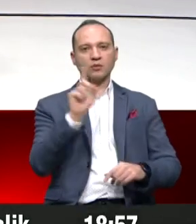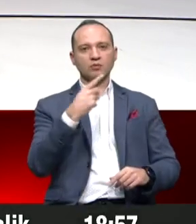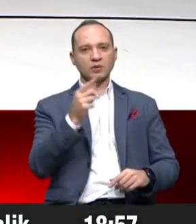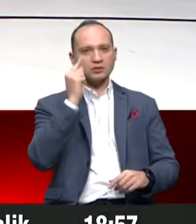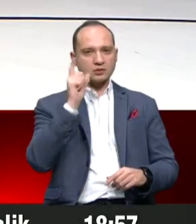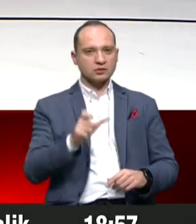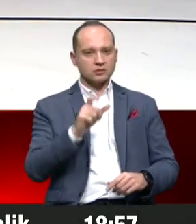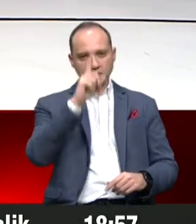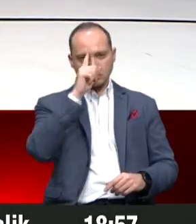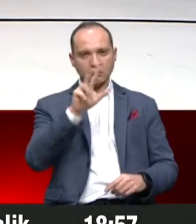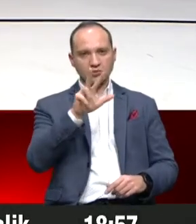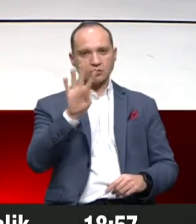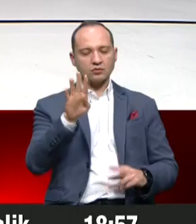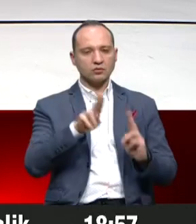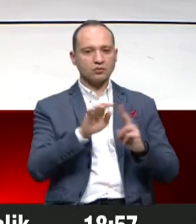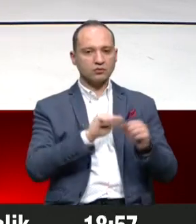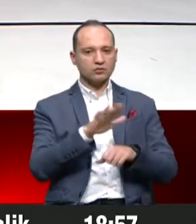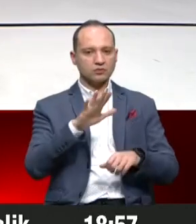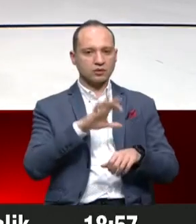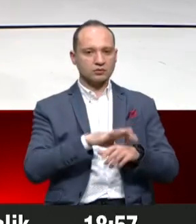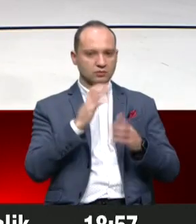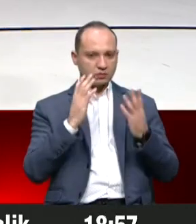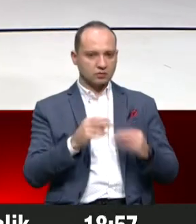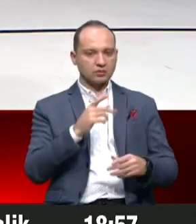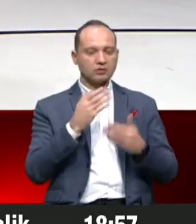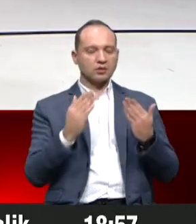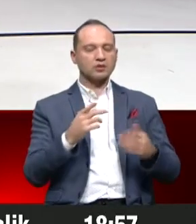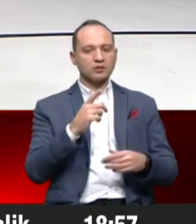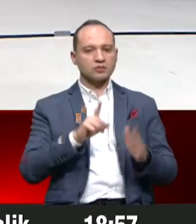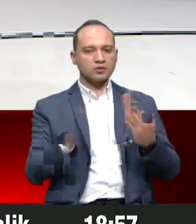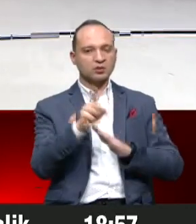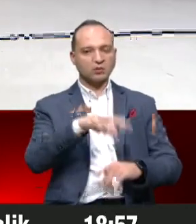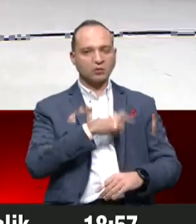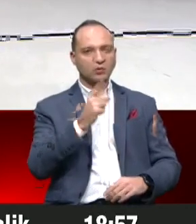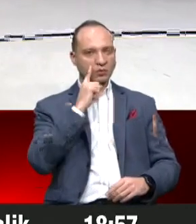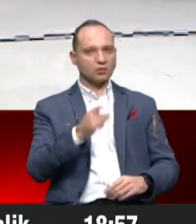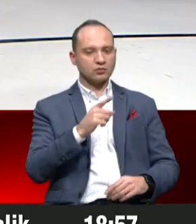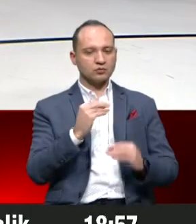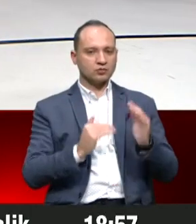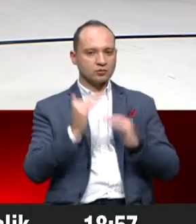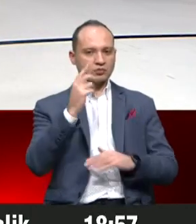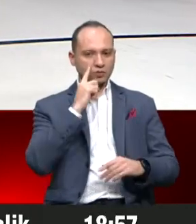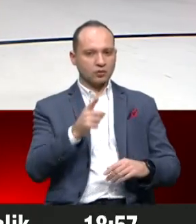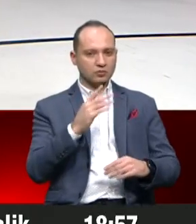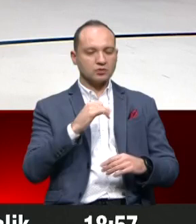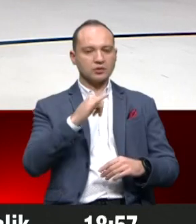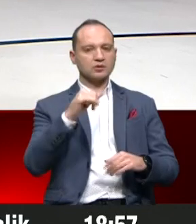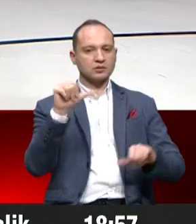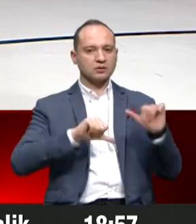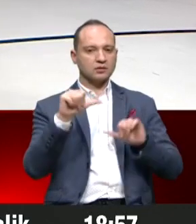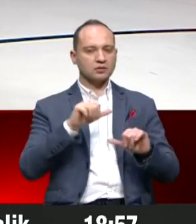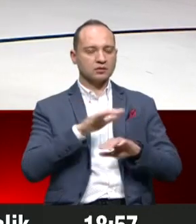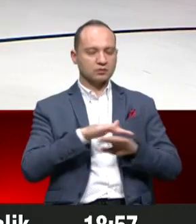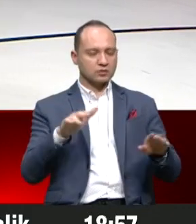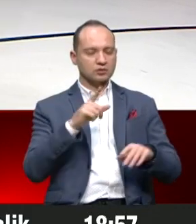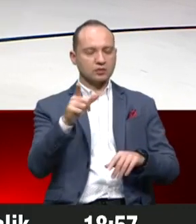10000 kişiden sadece 34'ü skoruna bir şey yakalandı yani başarı oranı görünen o ki çok yüksek efendim çok yakında testler